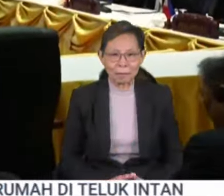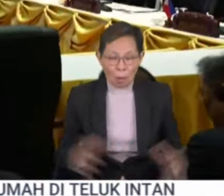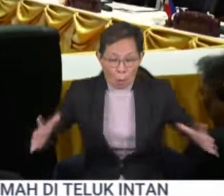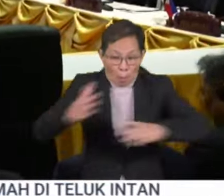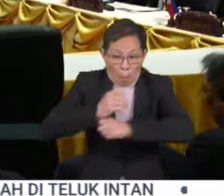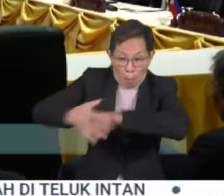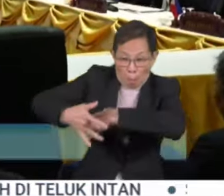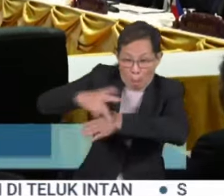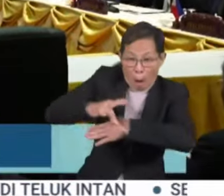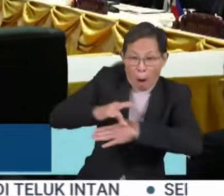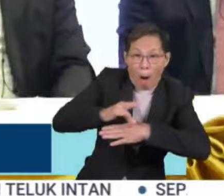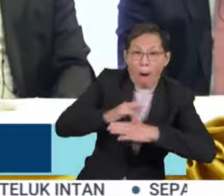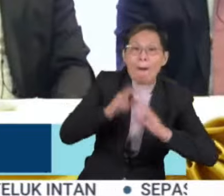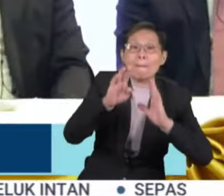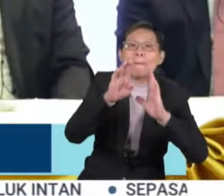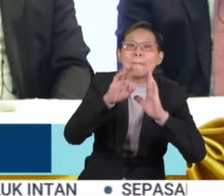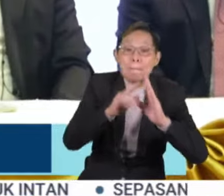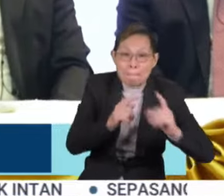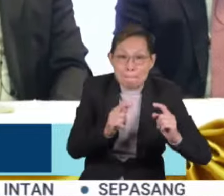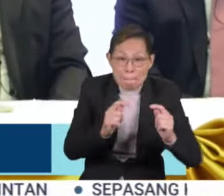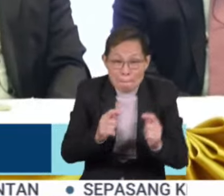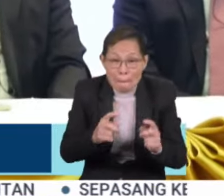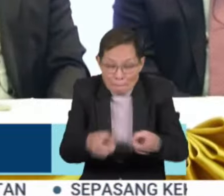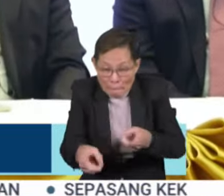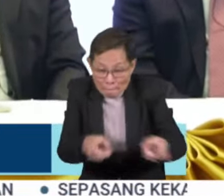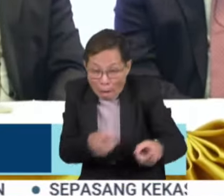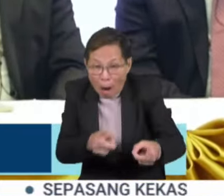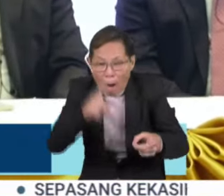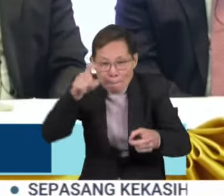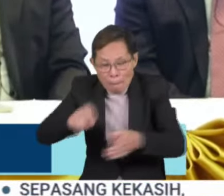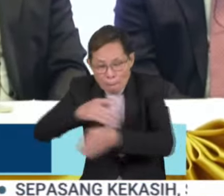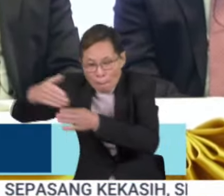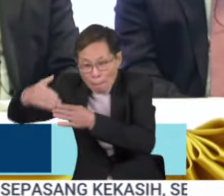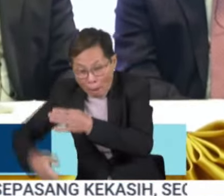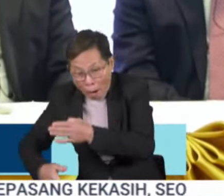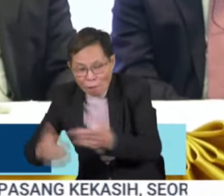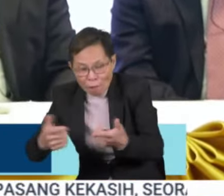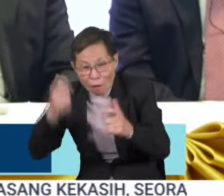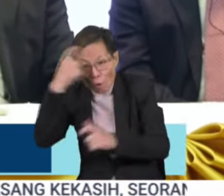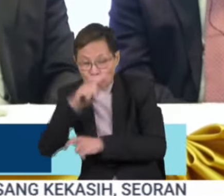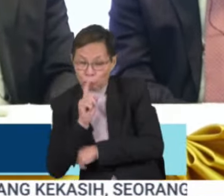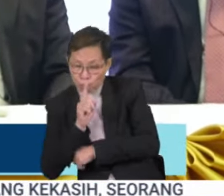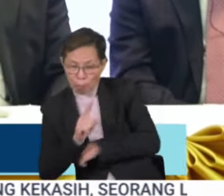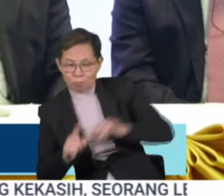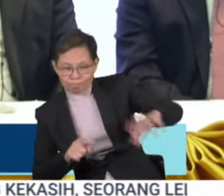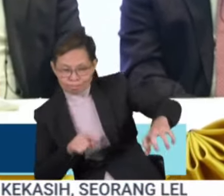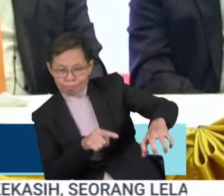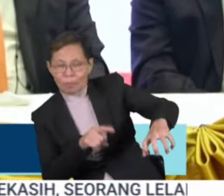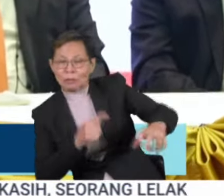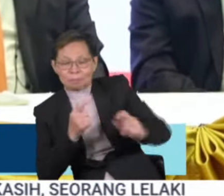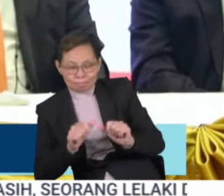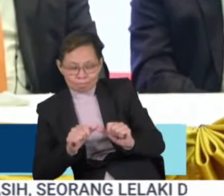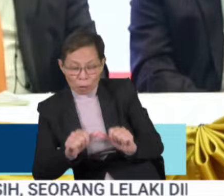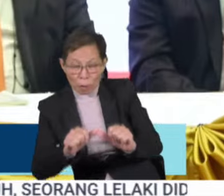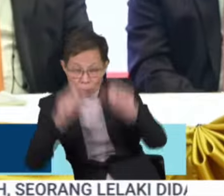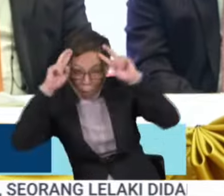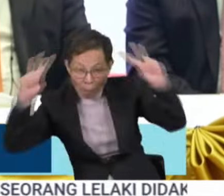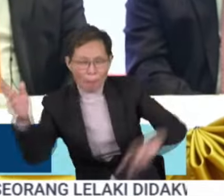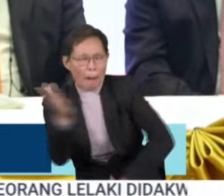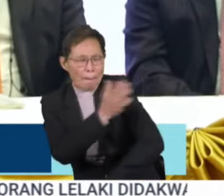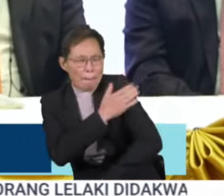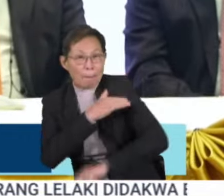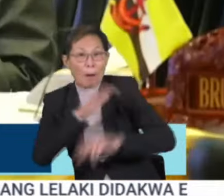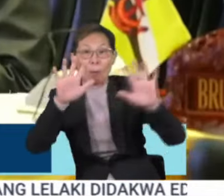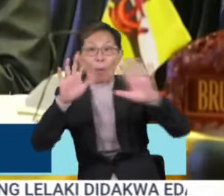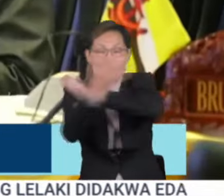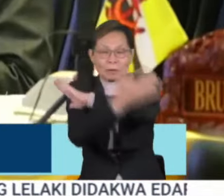Rumusan awal kod tata laku di Laut China Selatan perlu diselesaikan segera bagi pastikan kawasan itu kekal aman. Gesaan dibuat